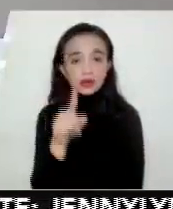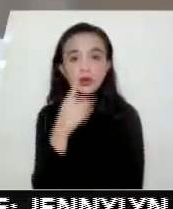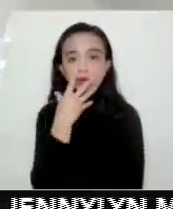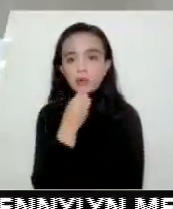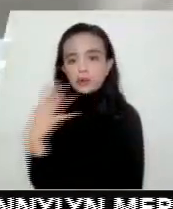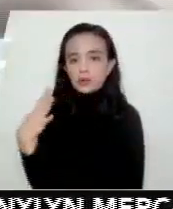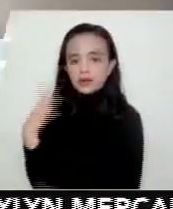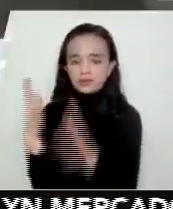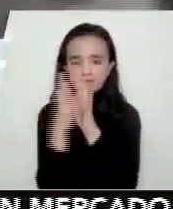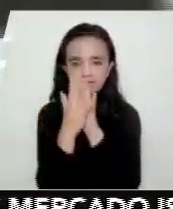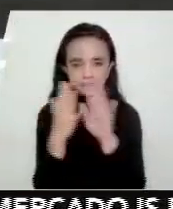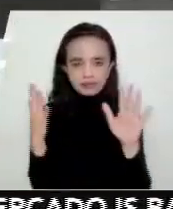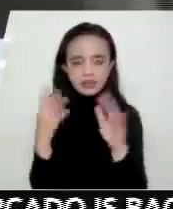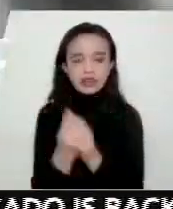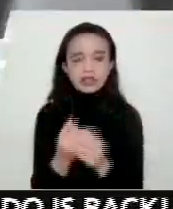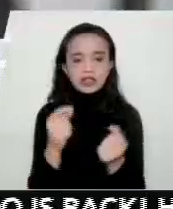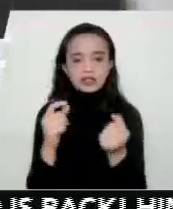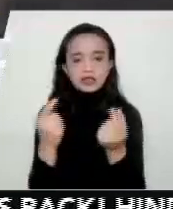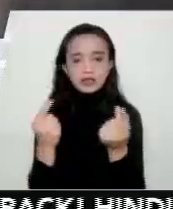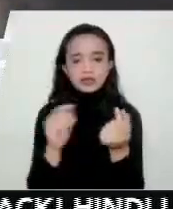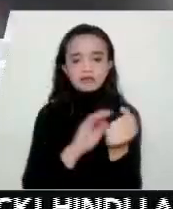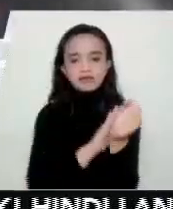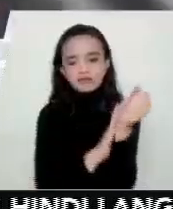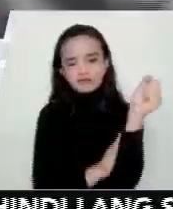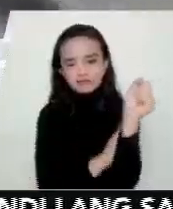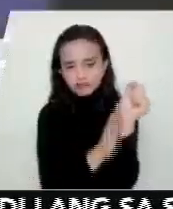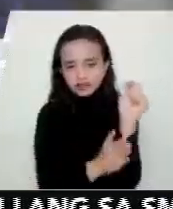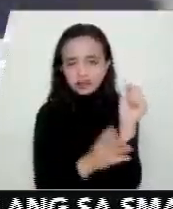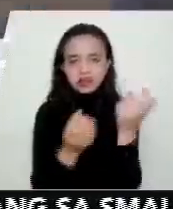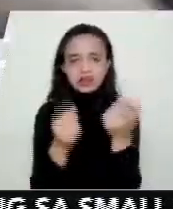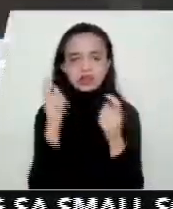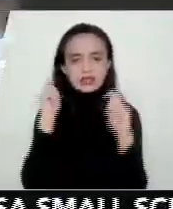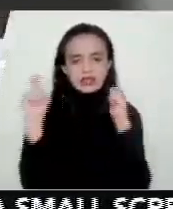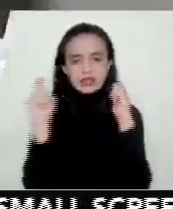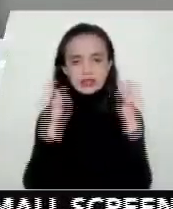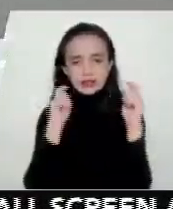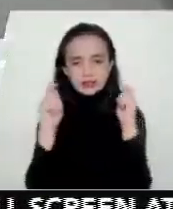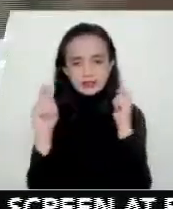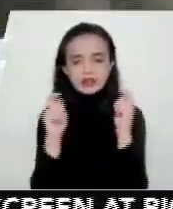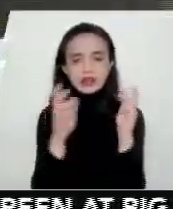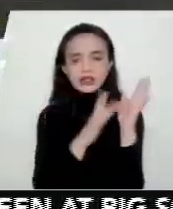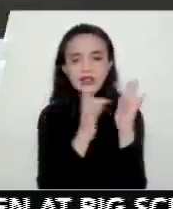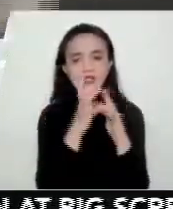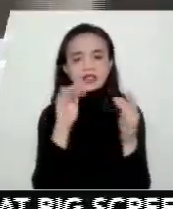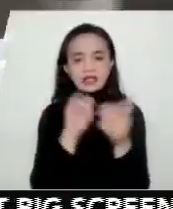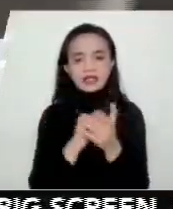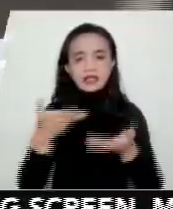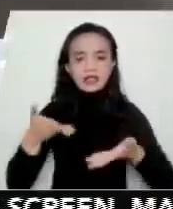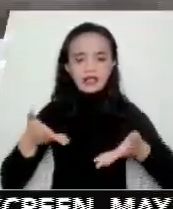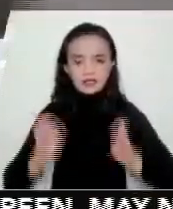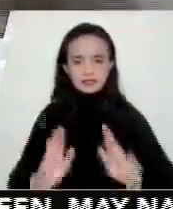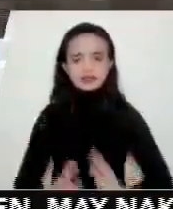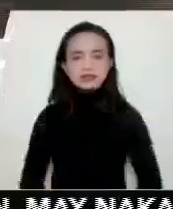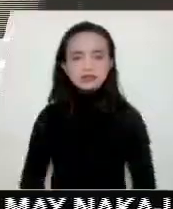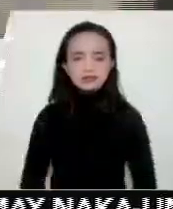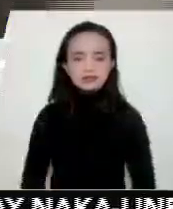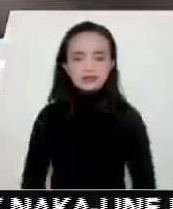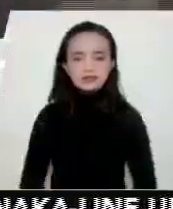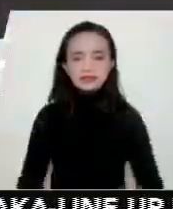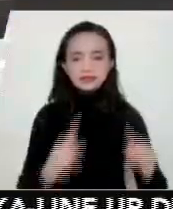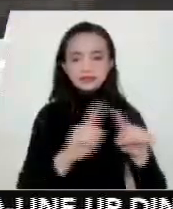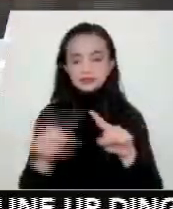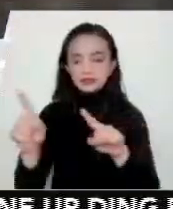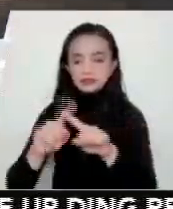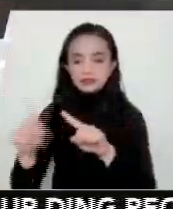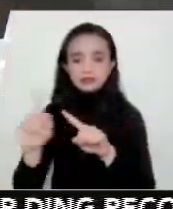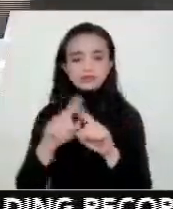tanging pagpunas ng mga panyo o hand towel sa imahe ng Nazareno ang pinapayagan. Mula sa iba't ibang lugar na may iba't